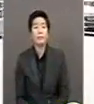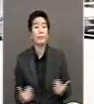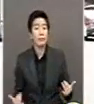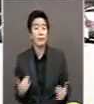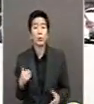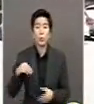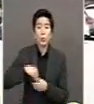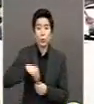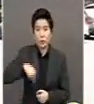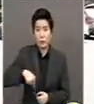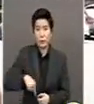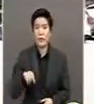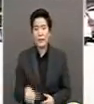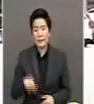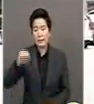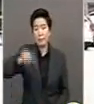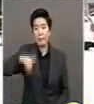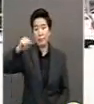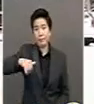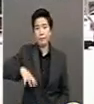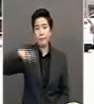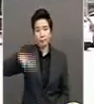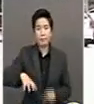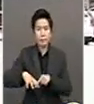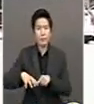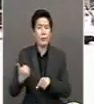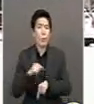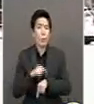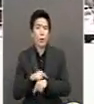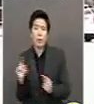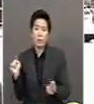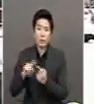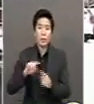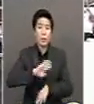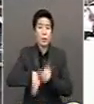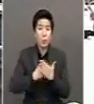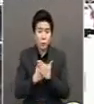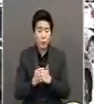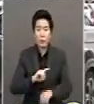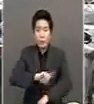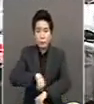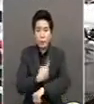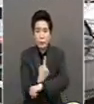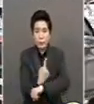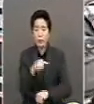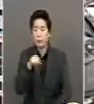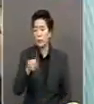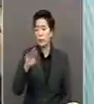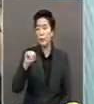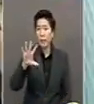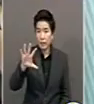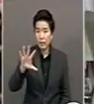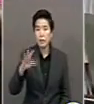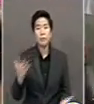แล้วตอนนี้ผมก็เดินทางมาถึงย่านสยามสแควร์แล้วนะครับใช้เวลาเดินทางไปทั้งหมด1ชั่วโมงกับอีก45นา